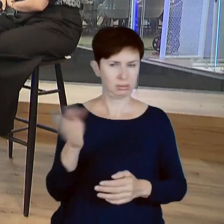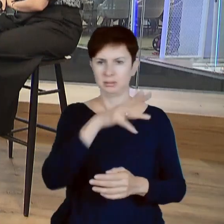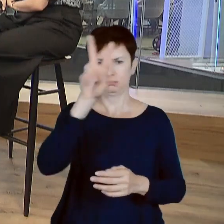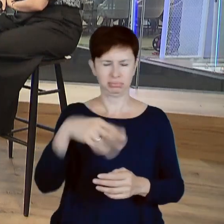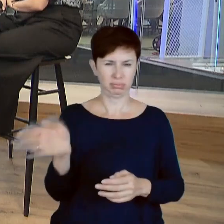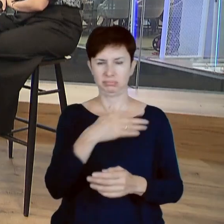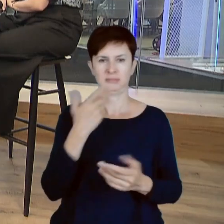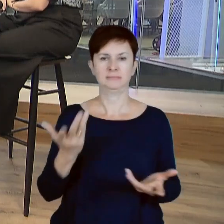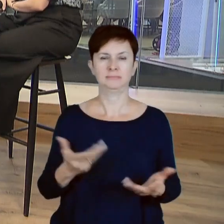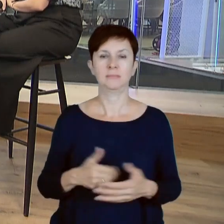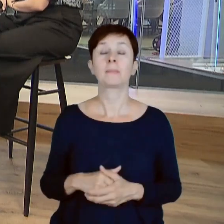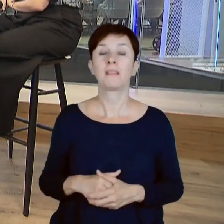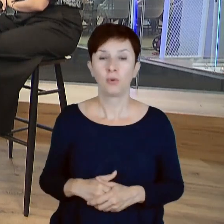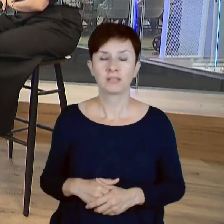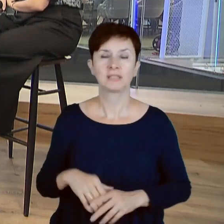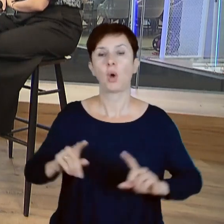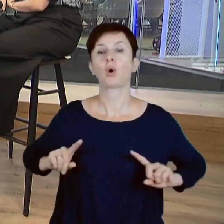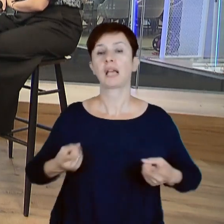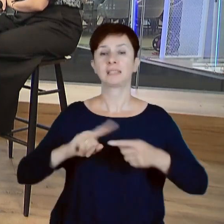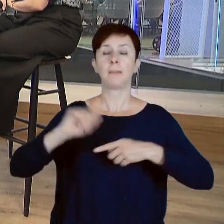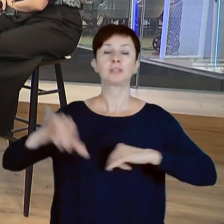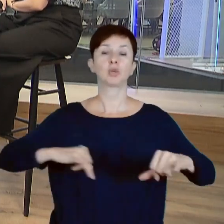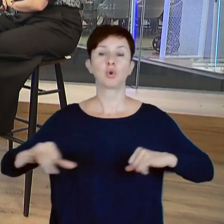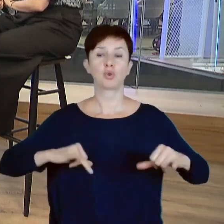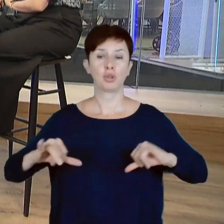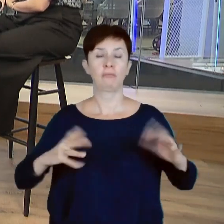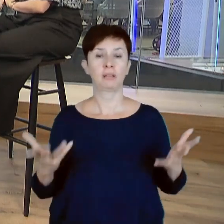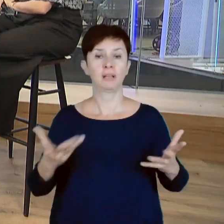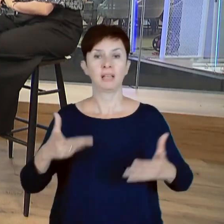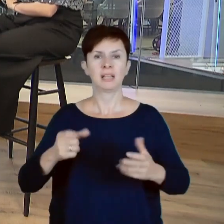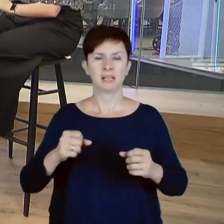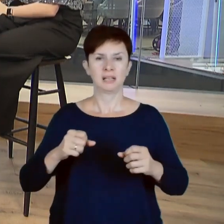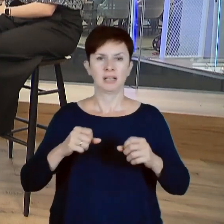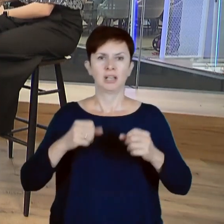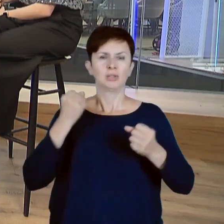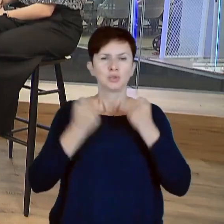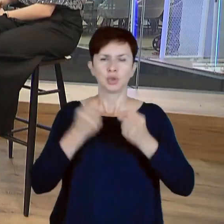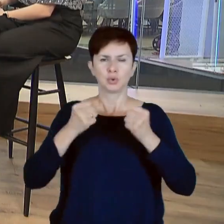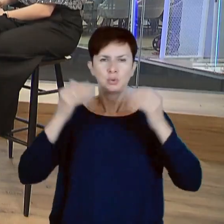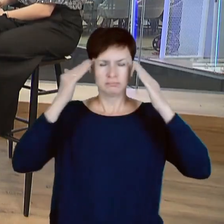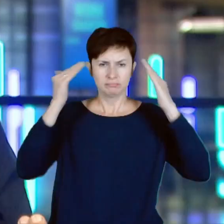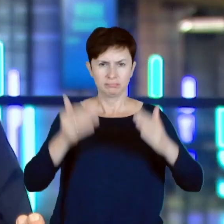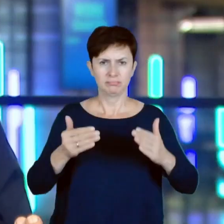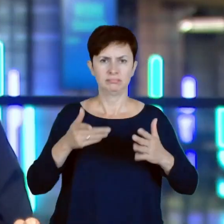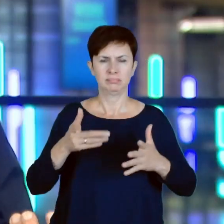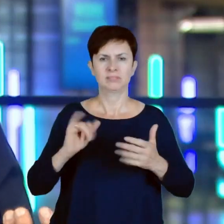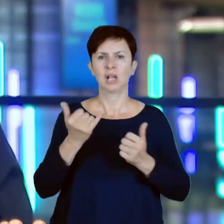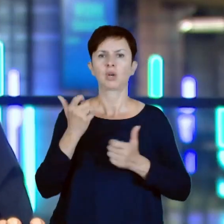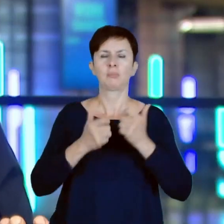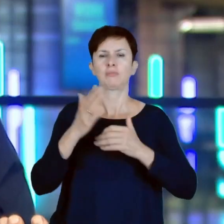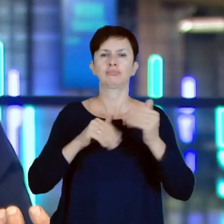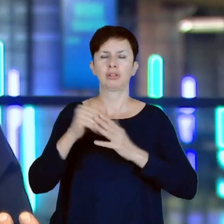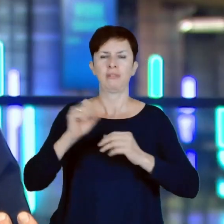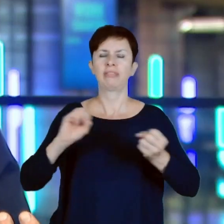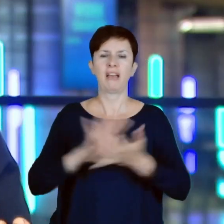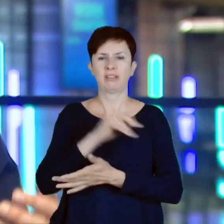myślę znów, organizacje pozarządowe, jak w świecie tak niskiej uwagi, praca NGO-sów to jest w pewnym sensie budowanie nawyków społecznych,